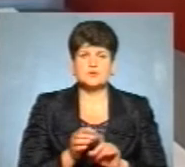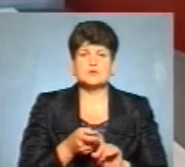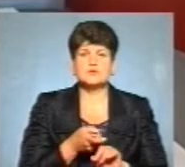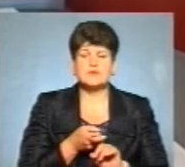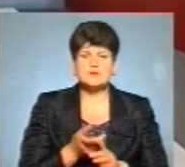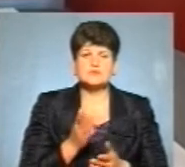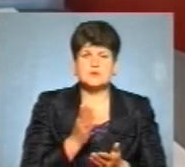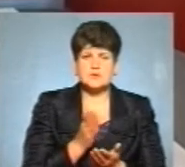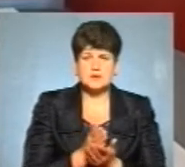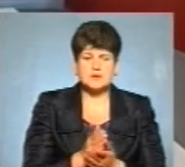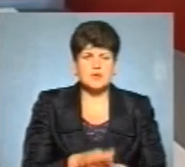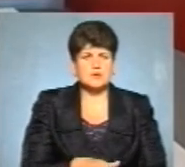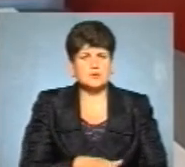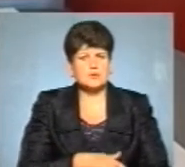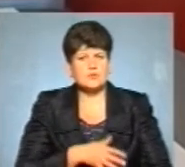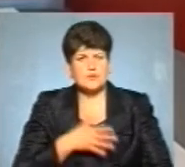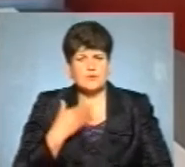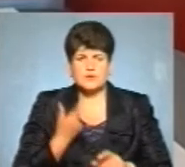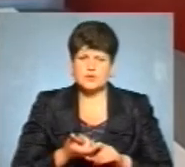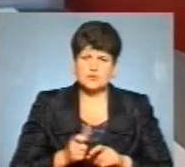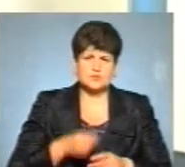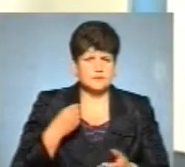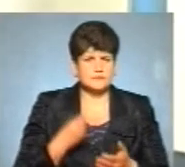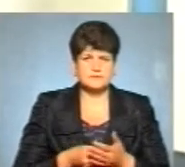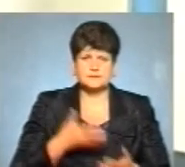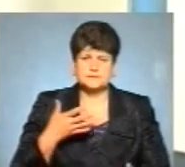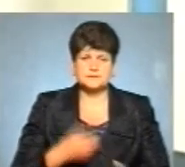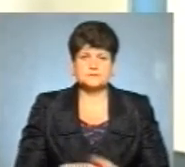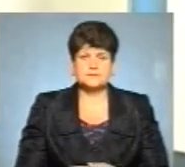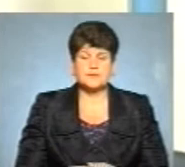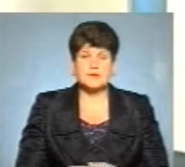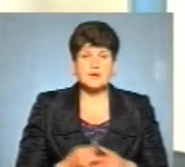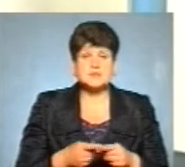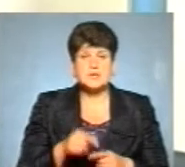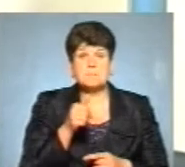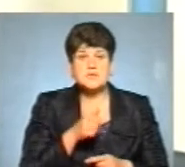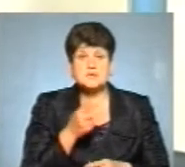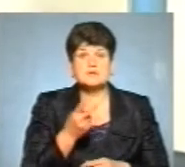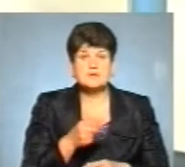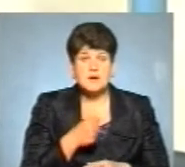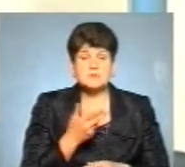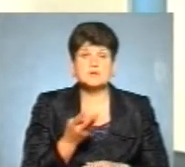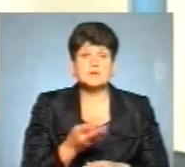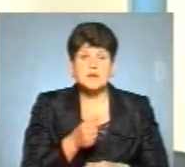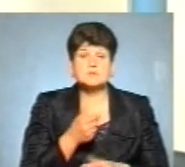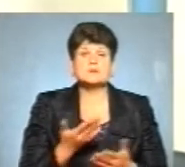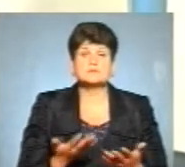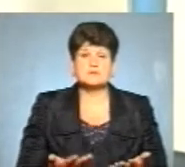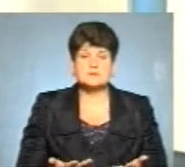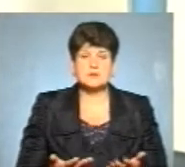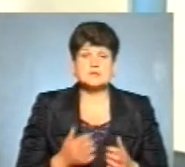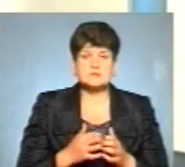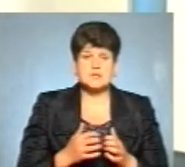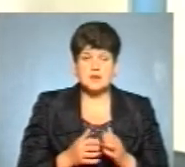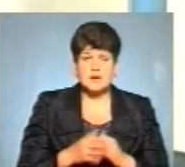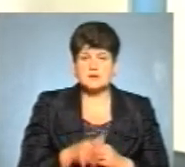є довготривалим і дуже дороговартісним. Ну, тобто це місяць, два, три, приблизно. Ну, середній термін